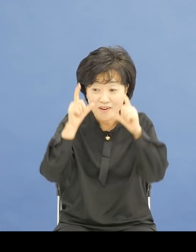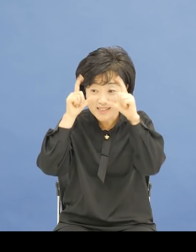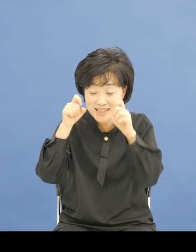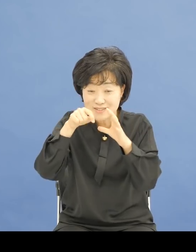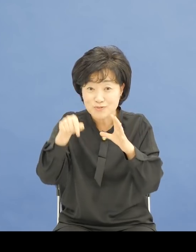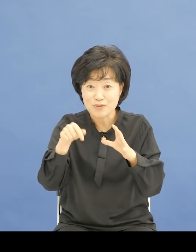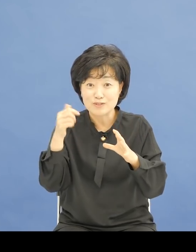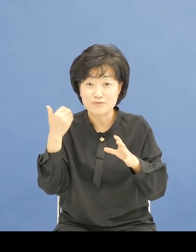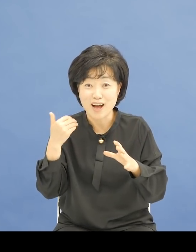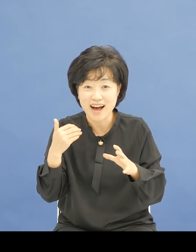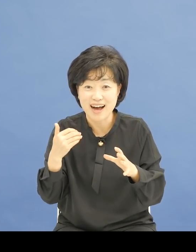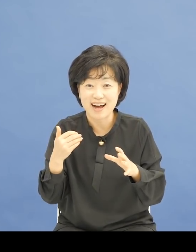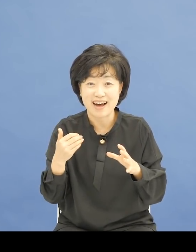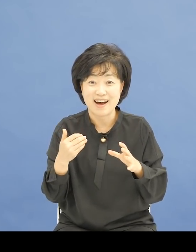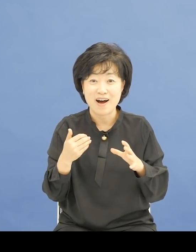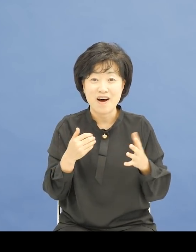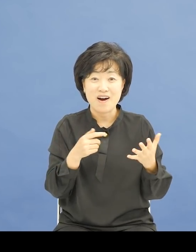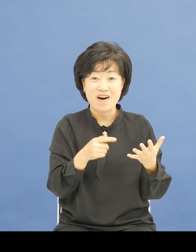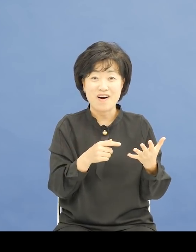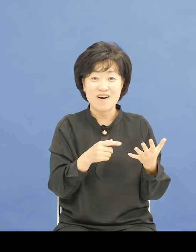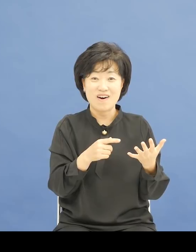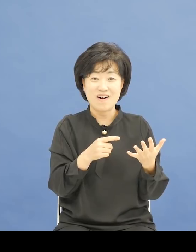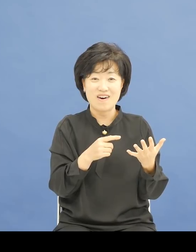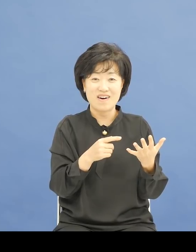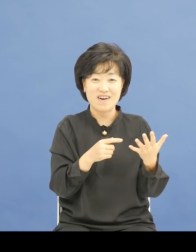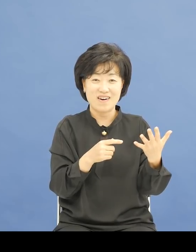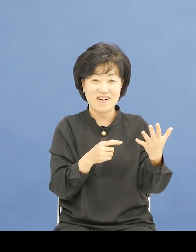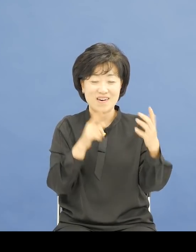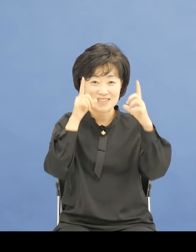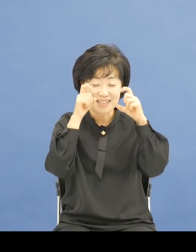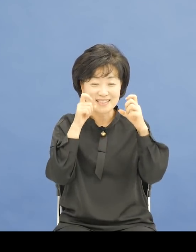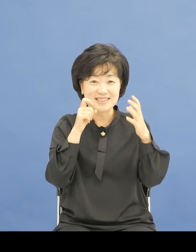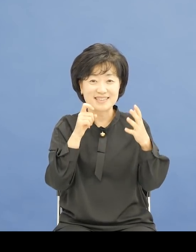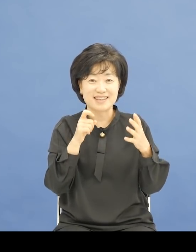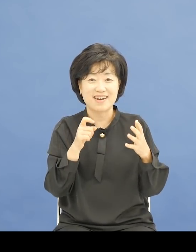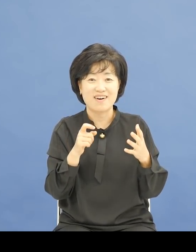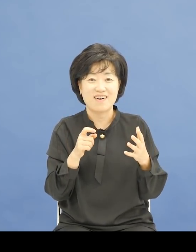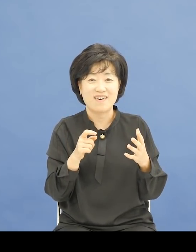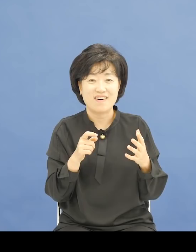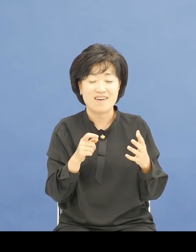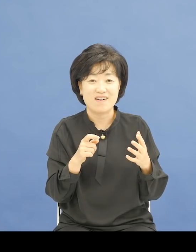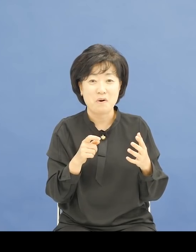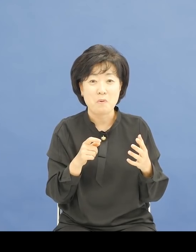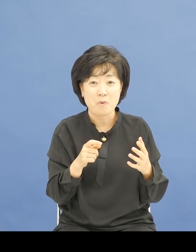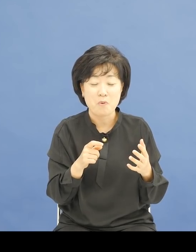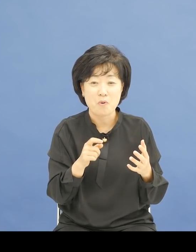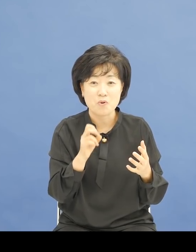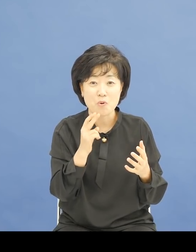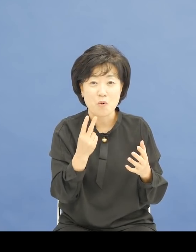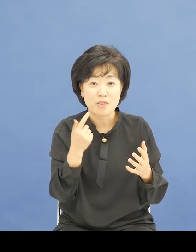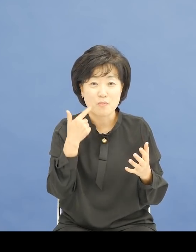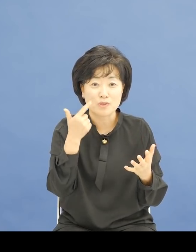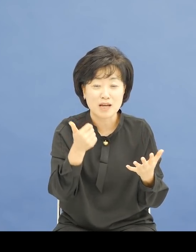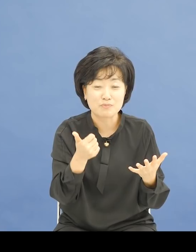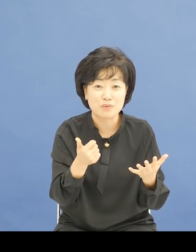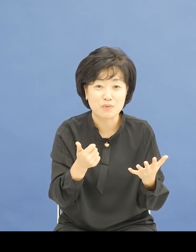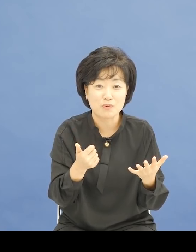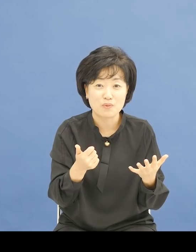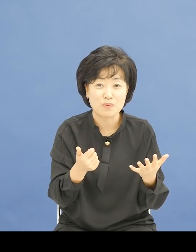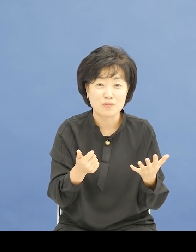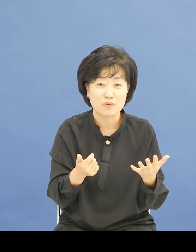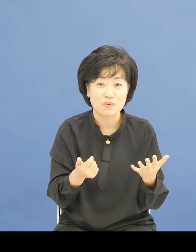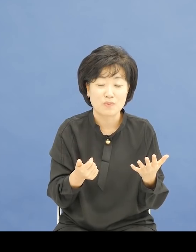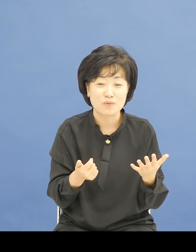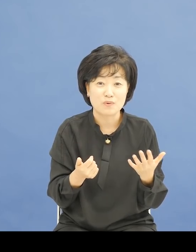누구세요? 아니 이거 하필이면 이렇게 못 나온 사진. 어머, 지은 씨도. 야. 이 목사님. 와. 아니 저 사진,